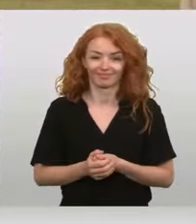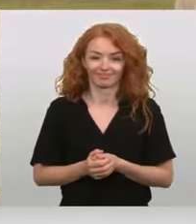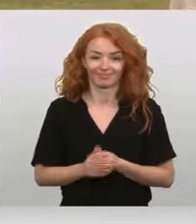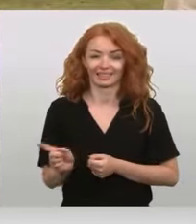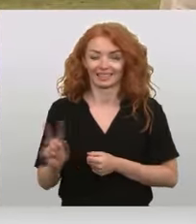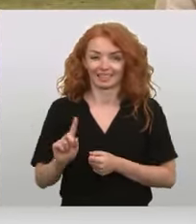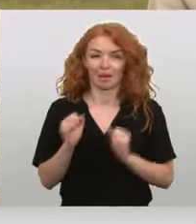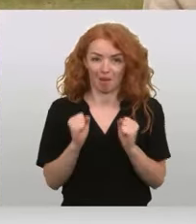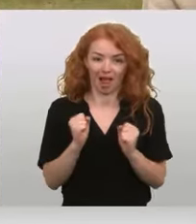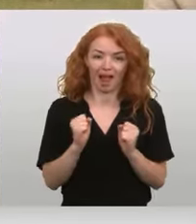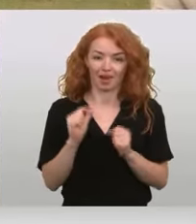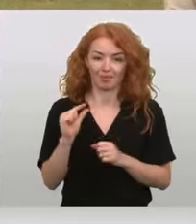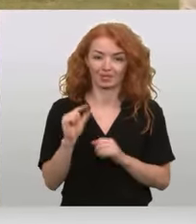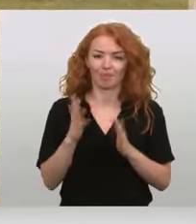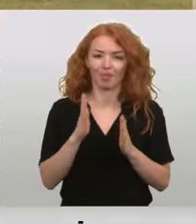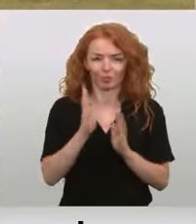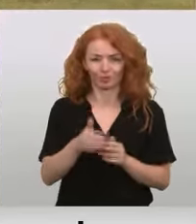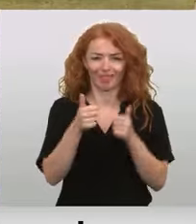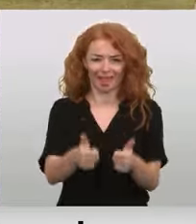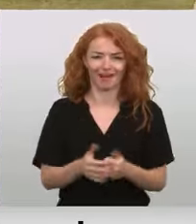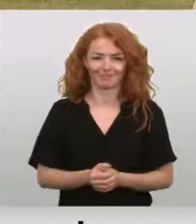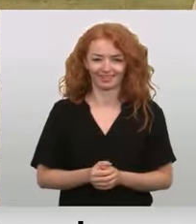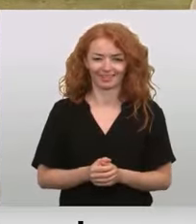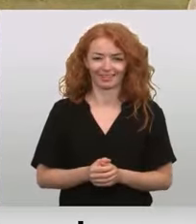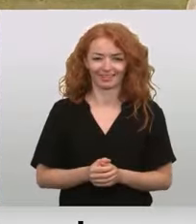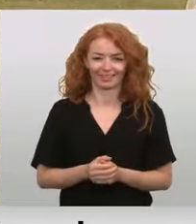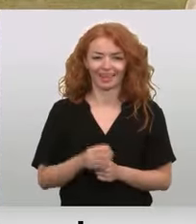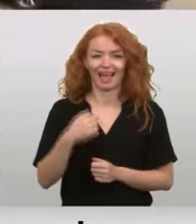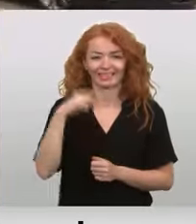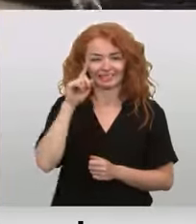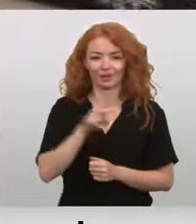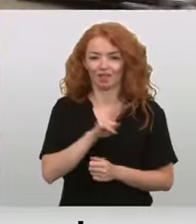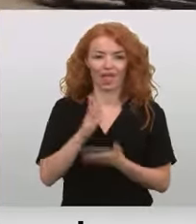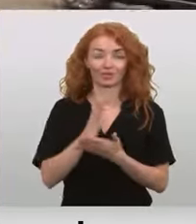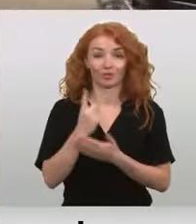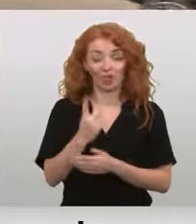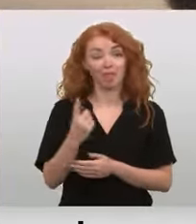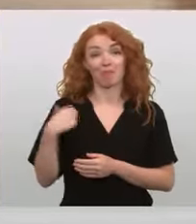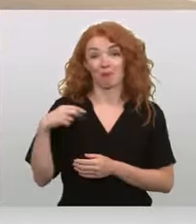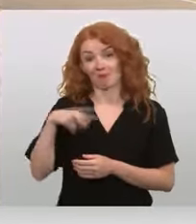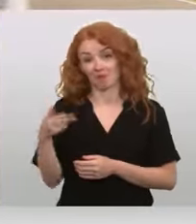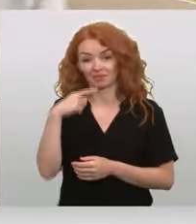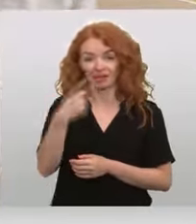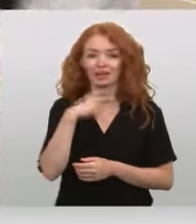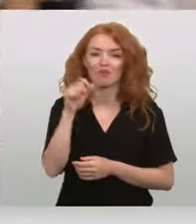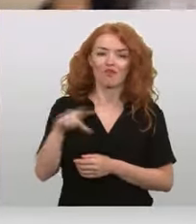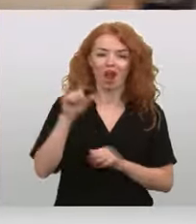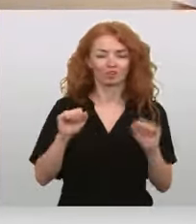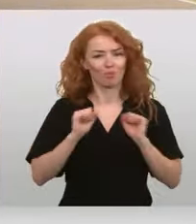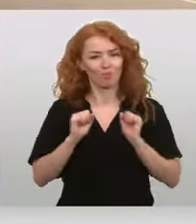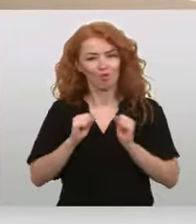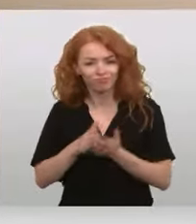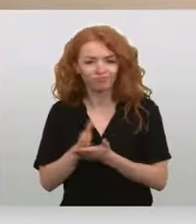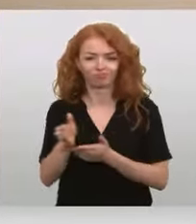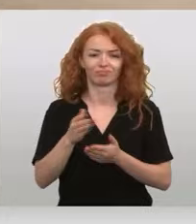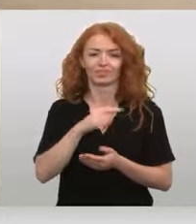Ir bailīgi viss šī, bet gan jau, ka būs labi. Vismaz labi zināt, ka es neesmu vienīga. Es gribēju būt vairāk sportiska. Gribēju